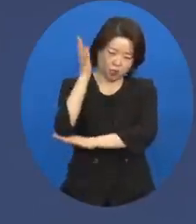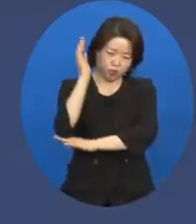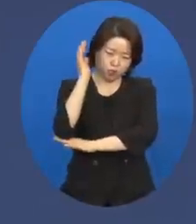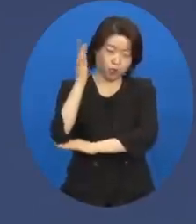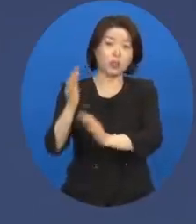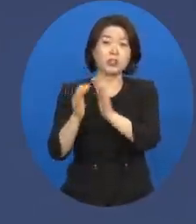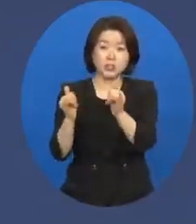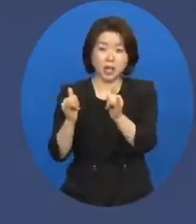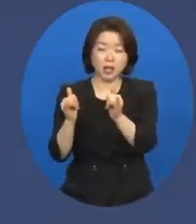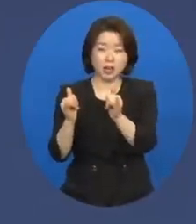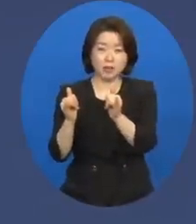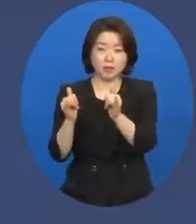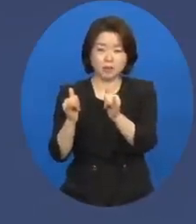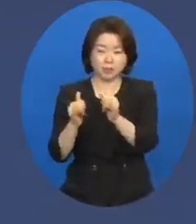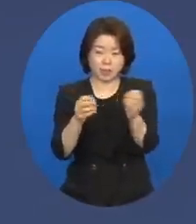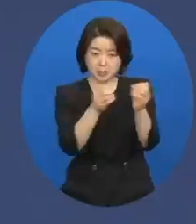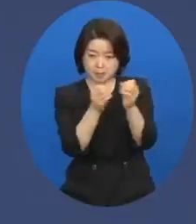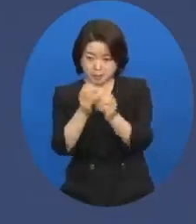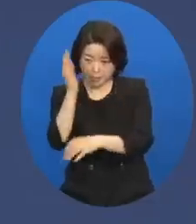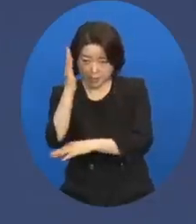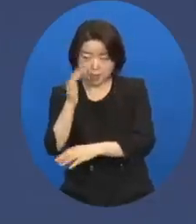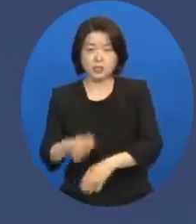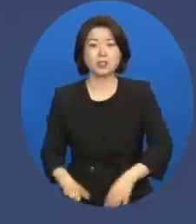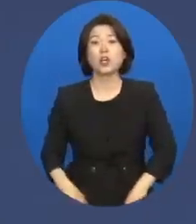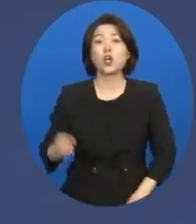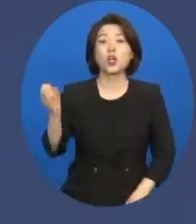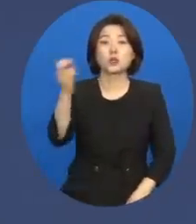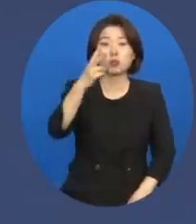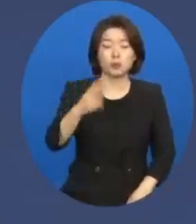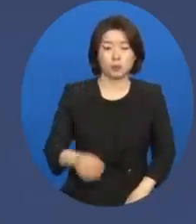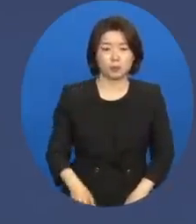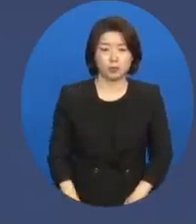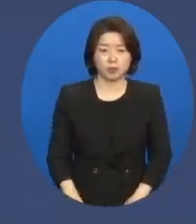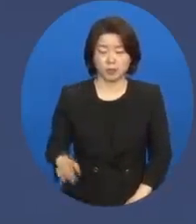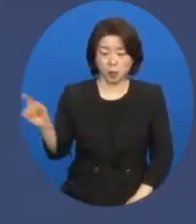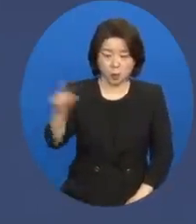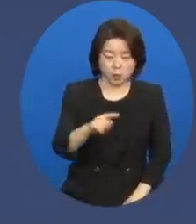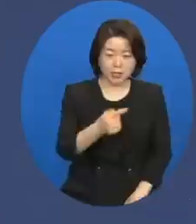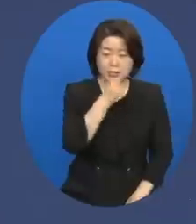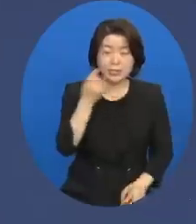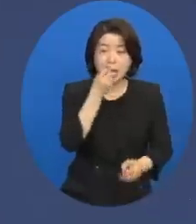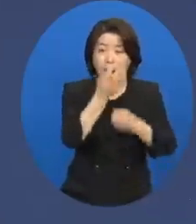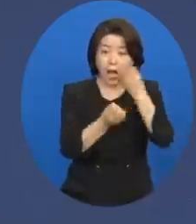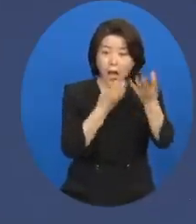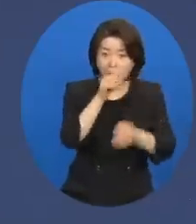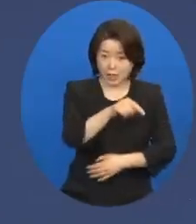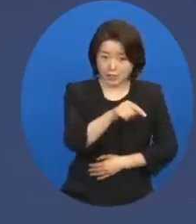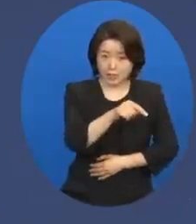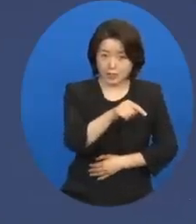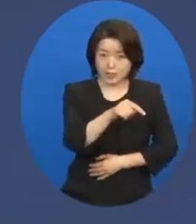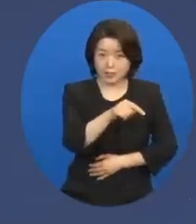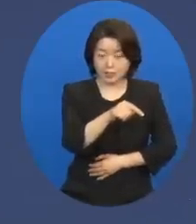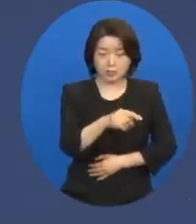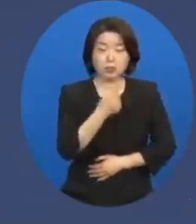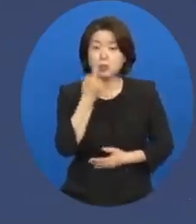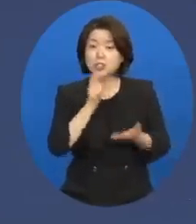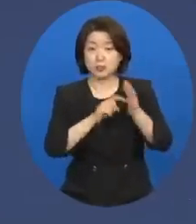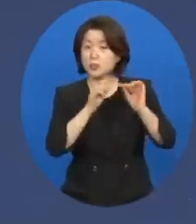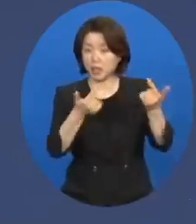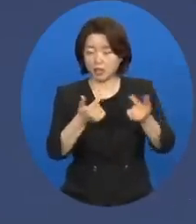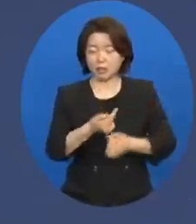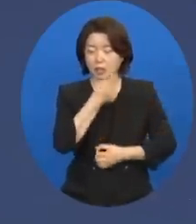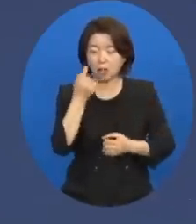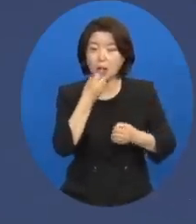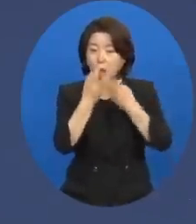부흥사님들의 메시지와 그리고 또 와서 간증을 주로 하는 그 간증하기 쉽지 않거든요.